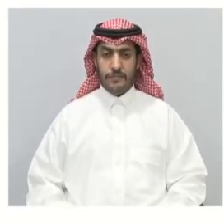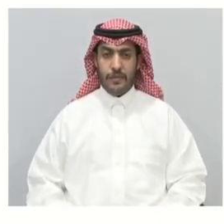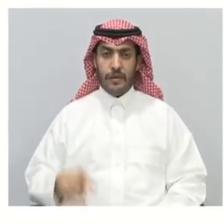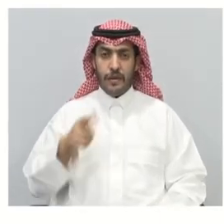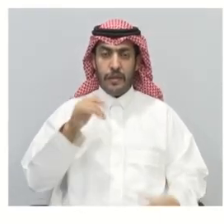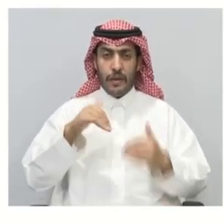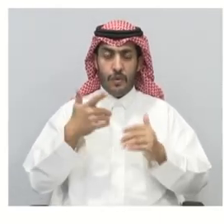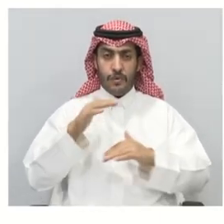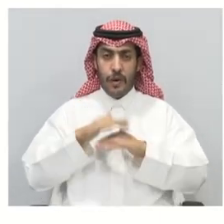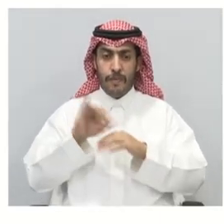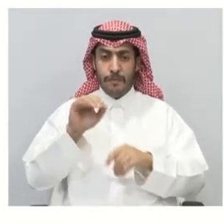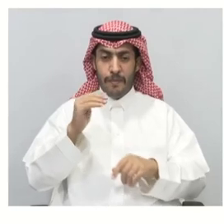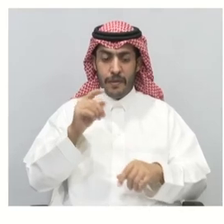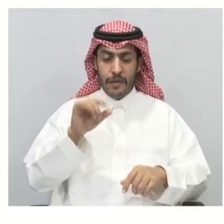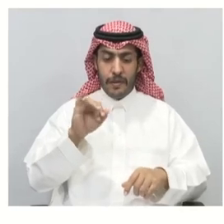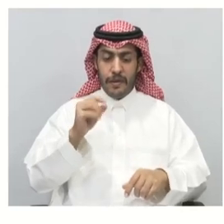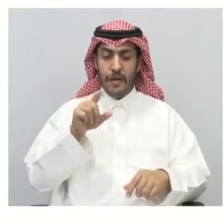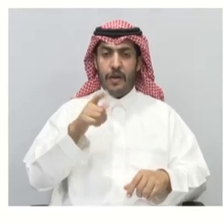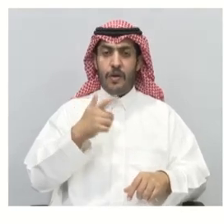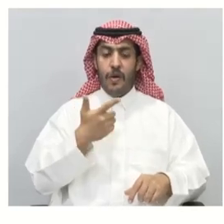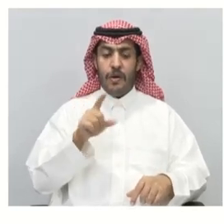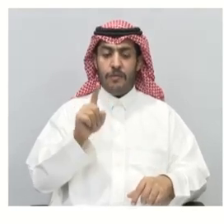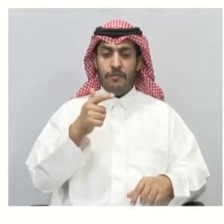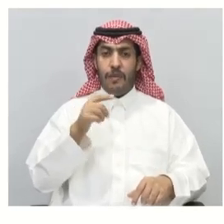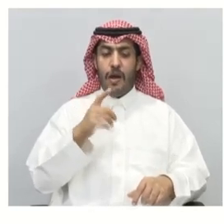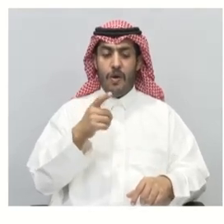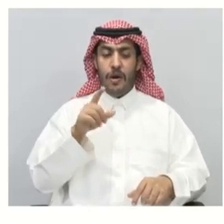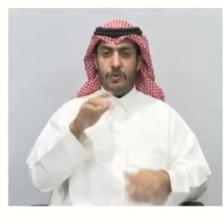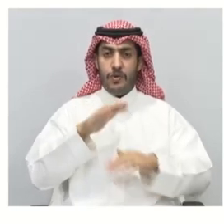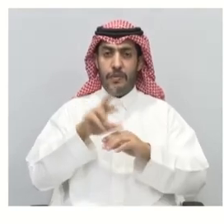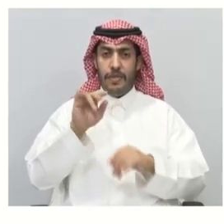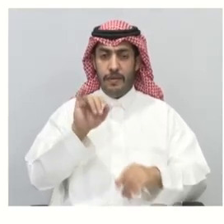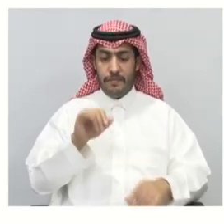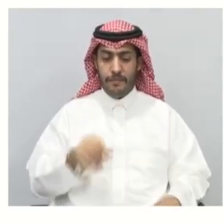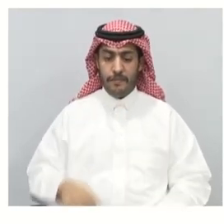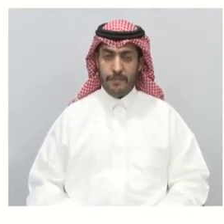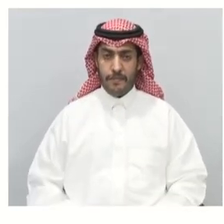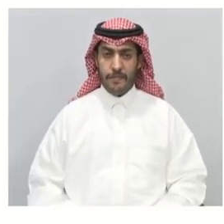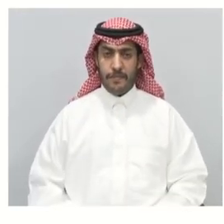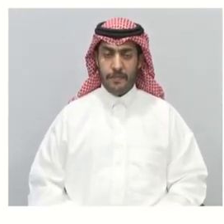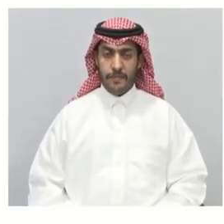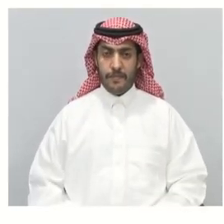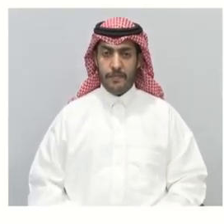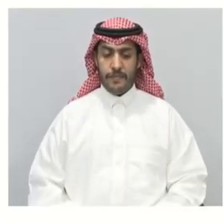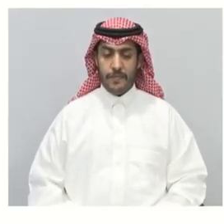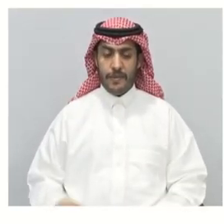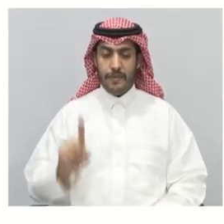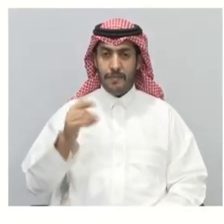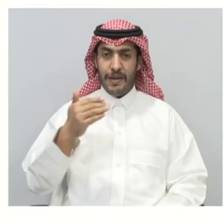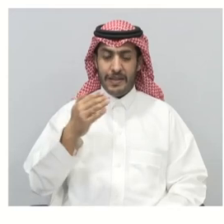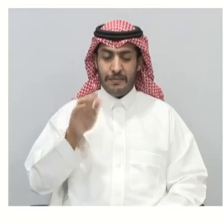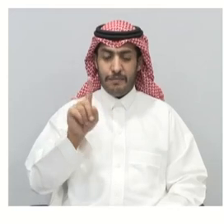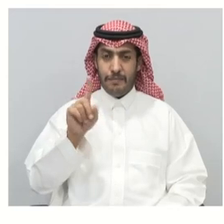اسلوب مدح اسلوب ده متاكد انك ان هذا اسلوب اسلوب ذنب فتقول هنا بئس ازدحام الفضاء بالاقمر مثلا بئس ازدحام